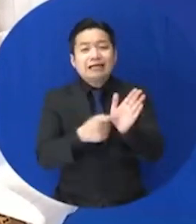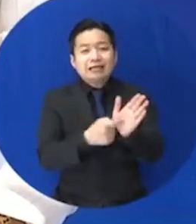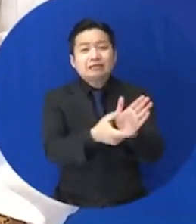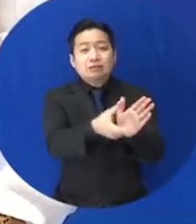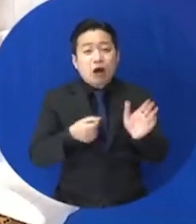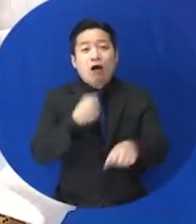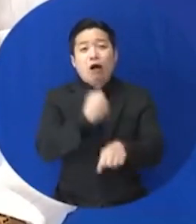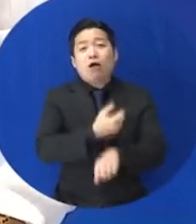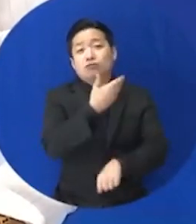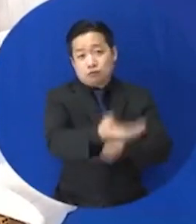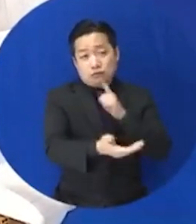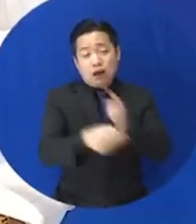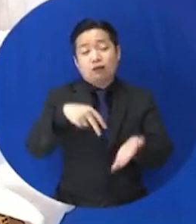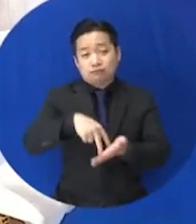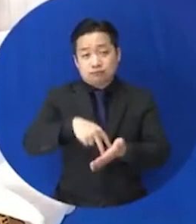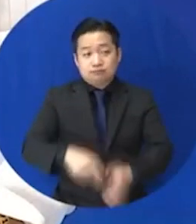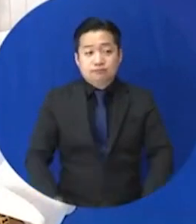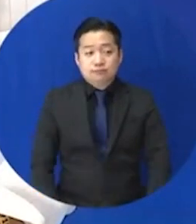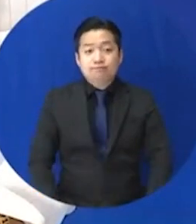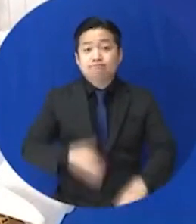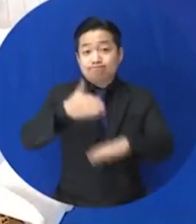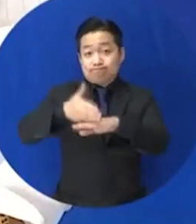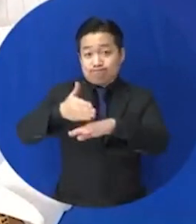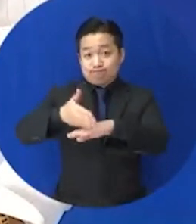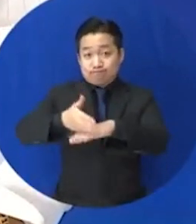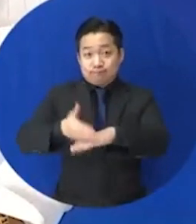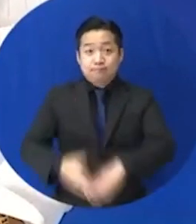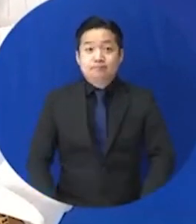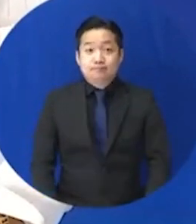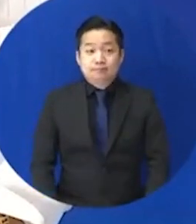있게 해주자 하는 입장입니다. 너무 감사하고요.